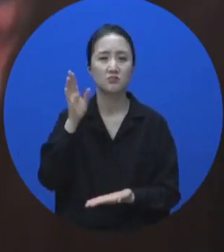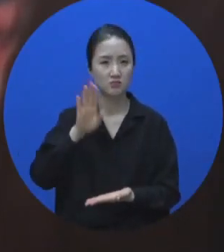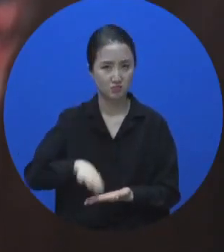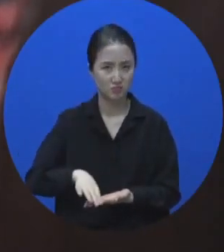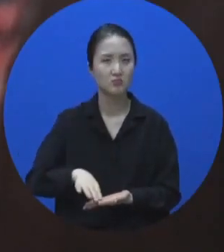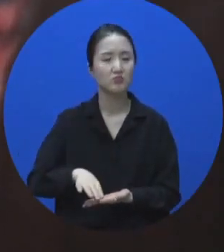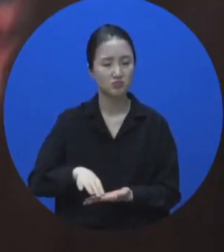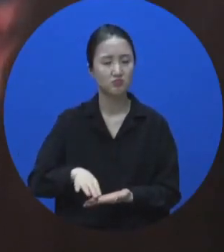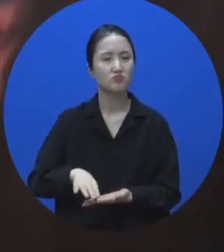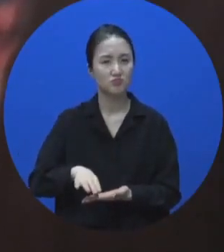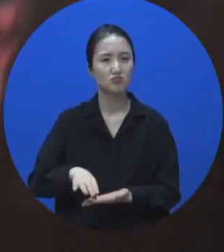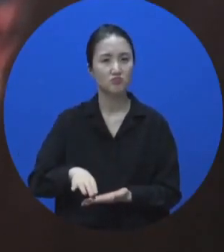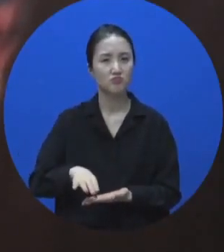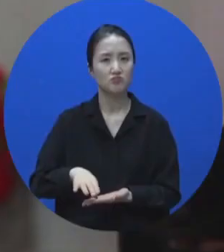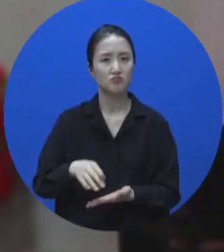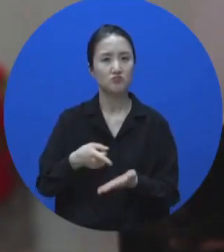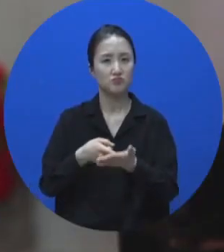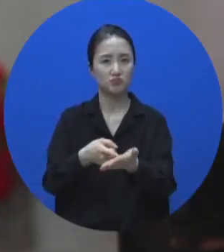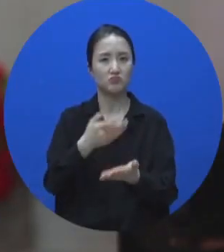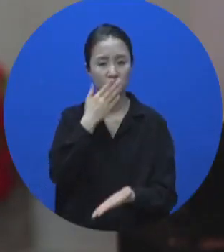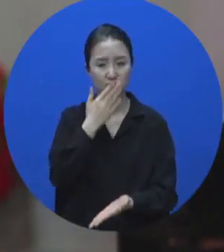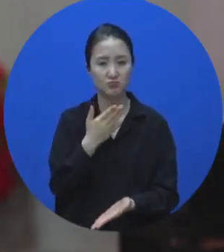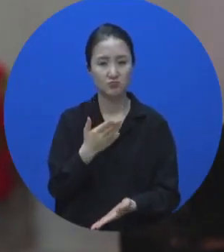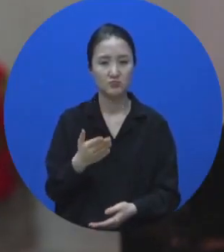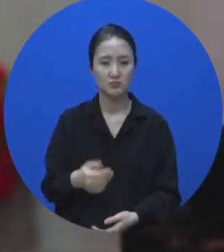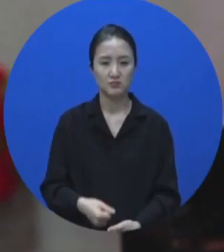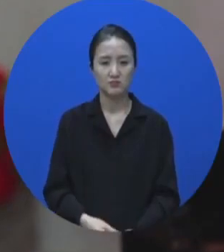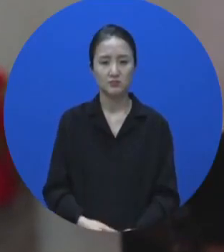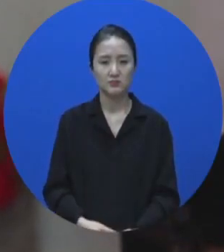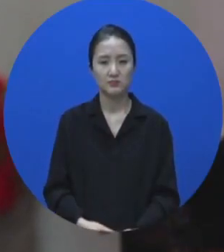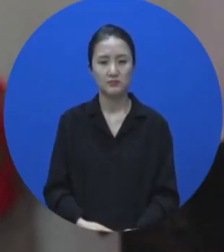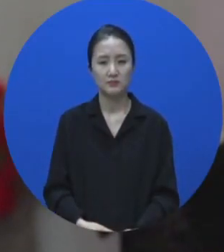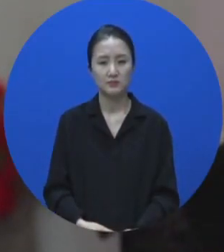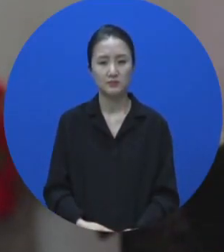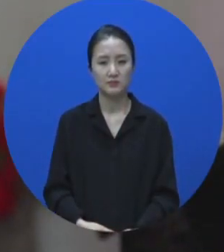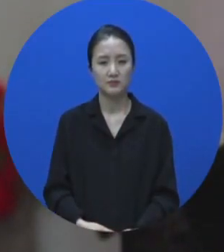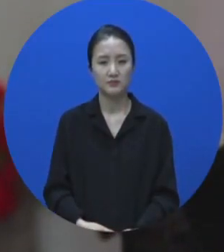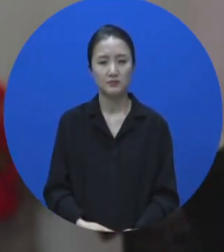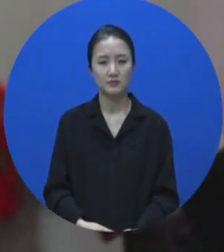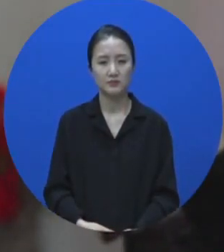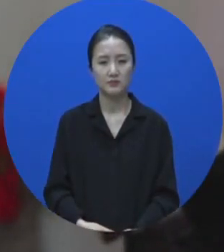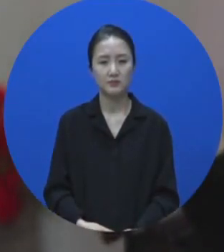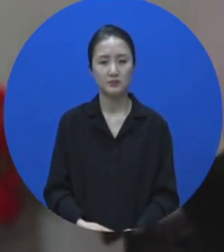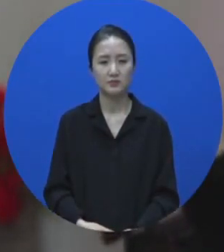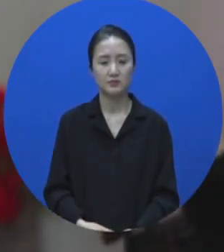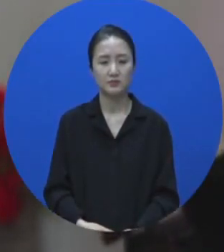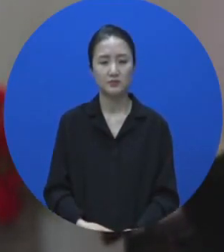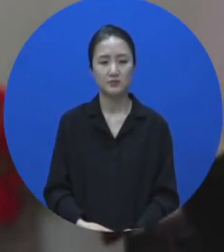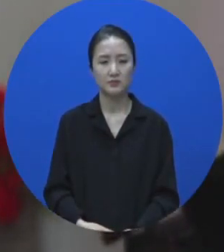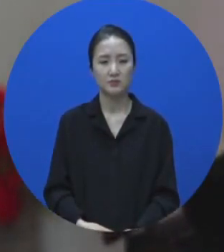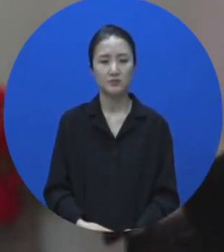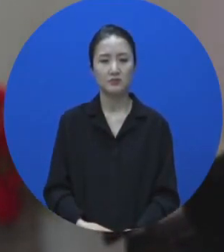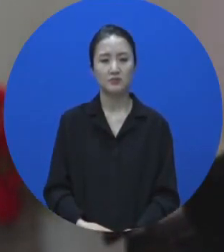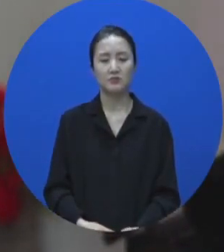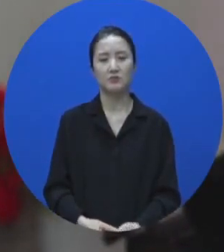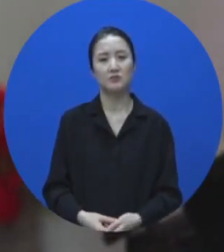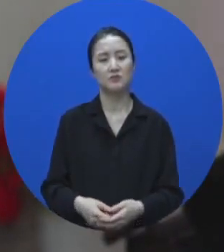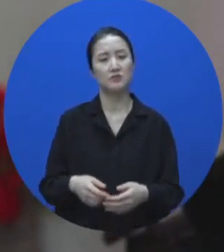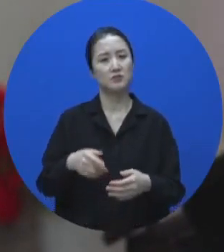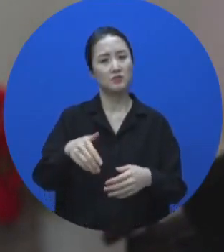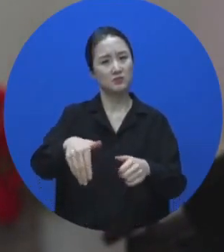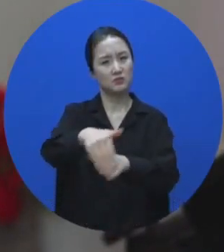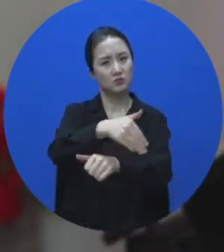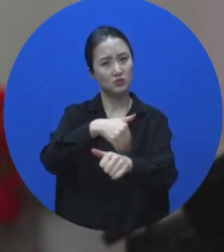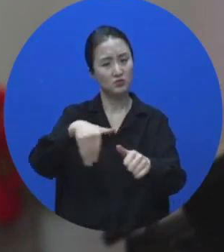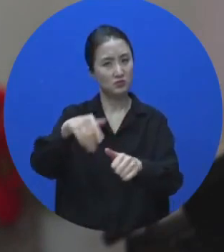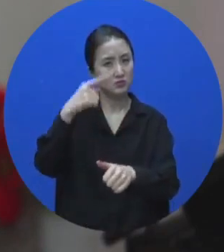이런 정보들에 대해서는 꾸준히 생각하고 그렇지만 너무 큰 어그 분양가